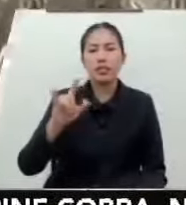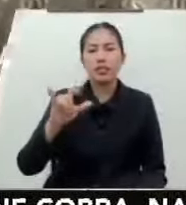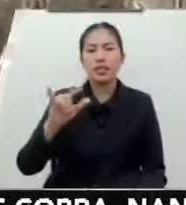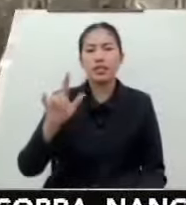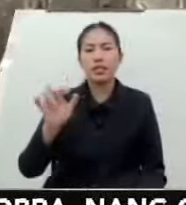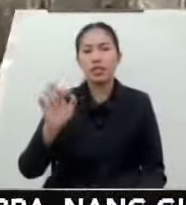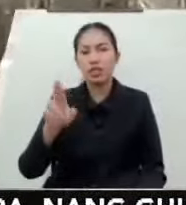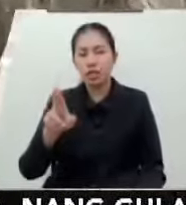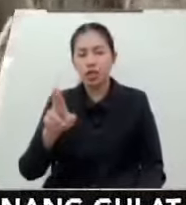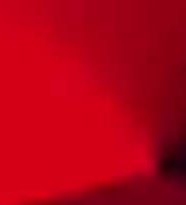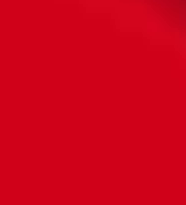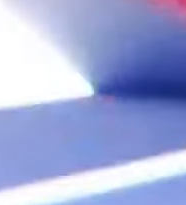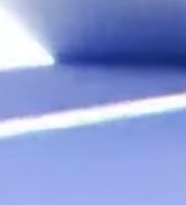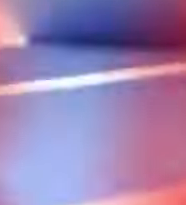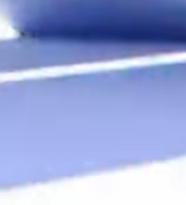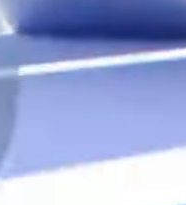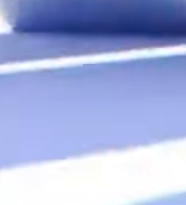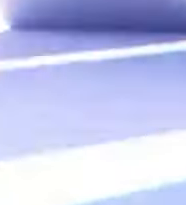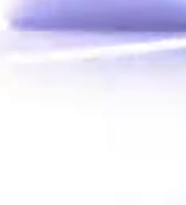canal.